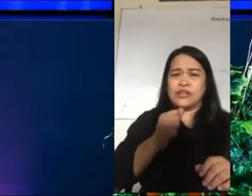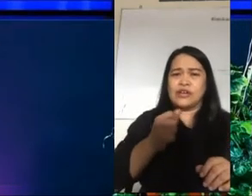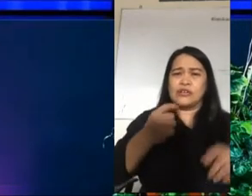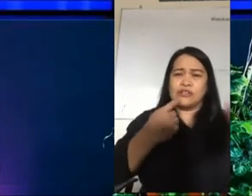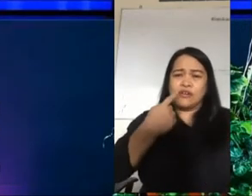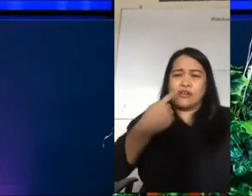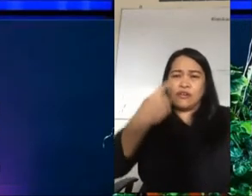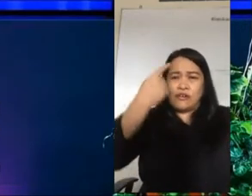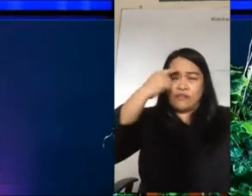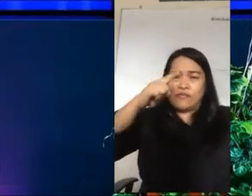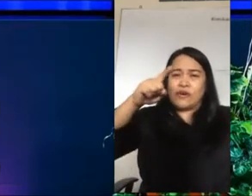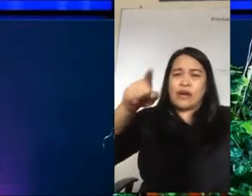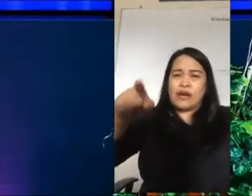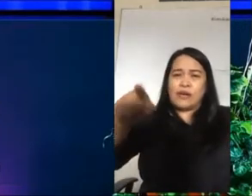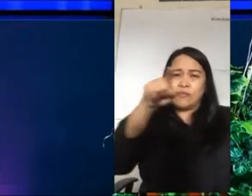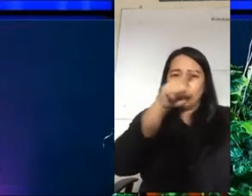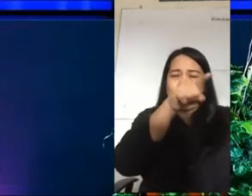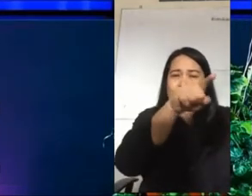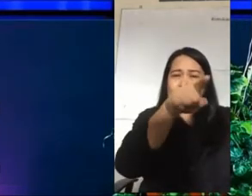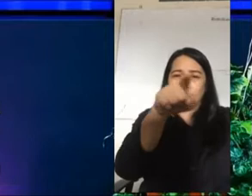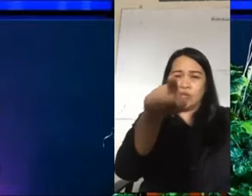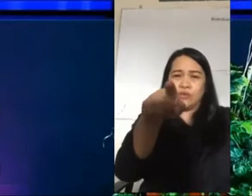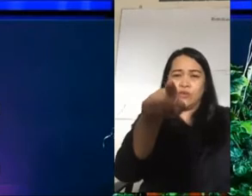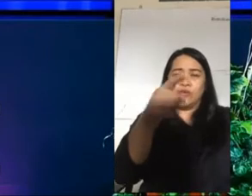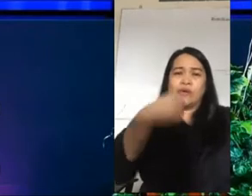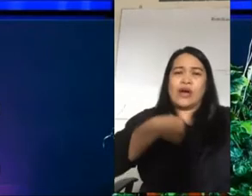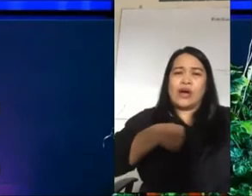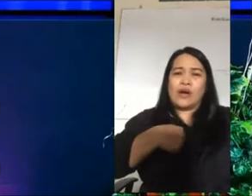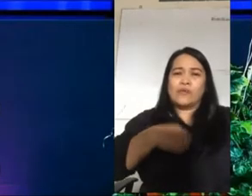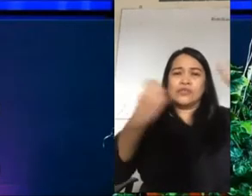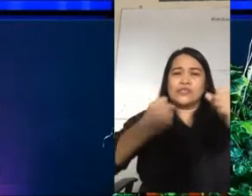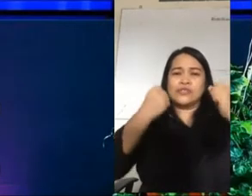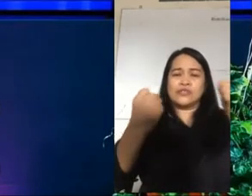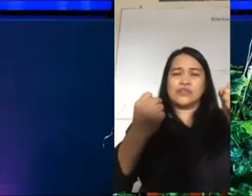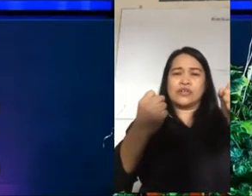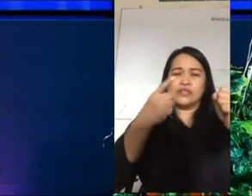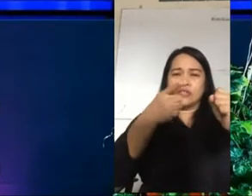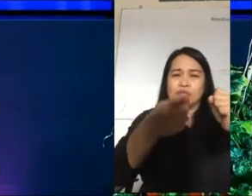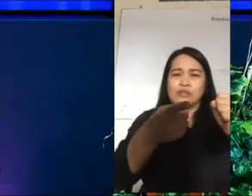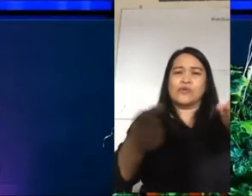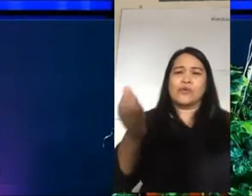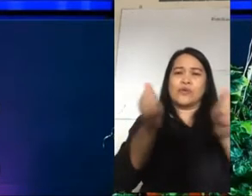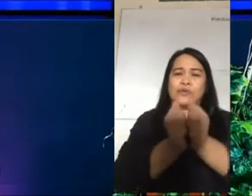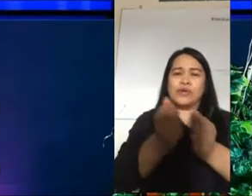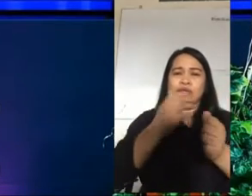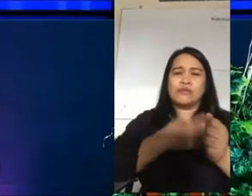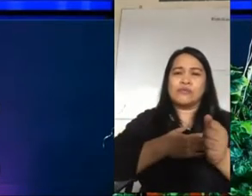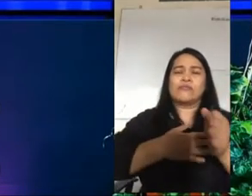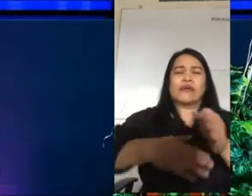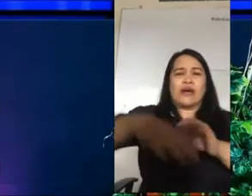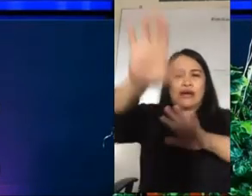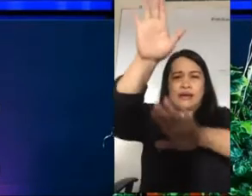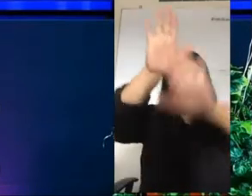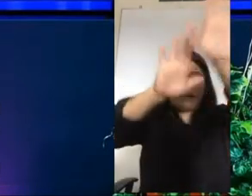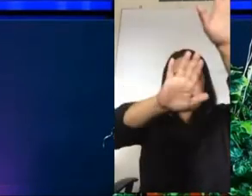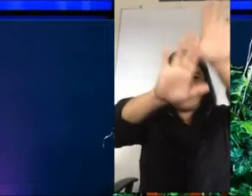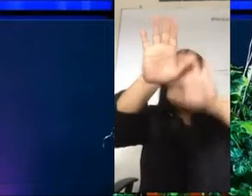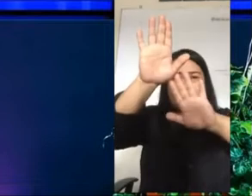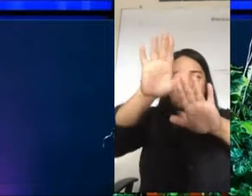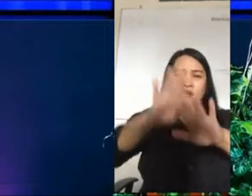I will strengthen you, I will help you. I will uphold you with my righteous right hand."